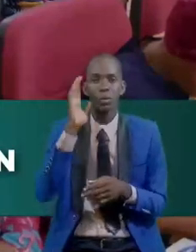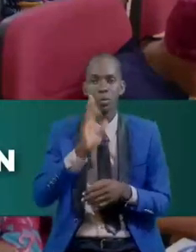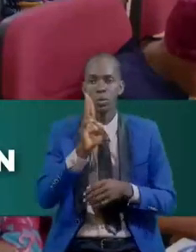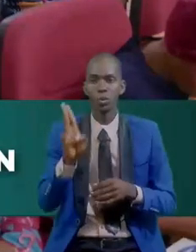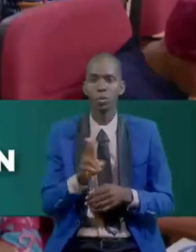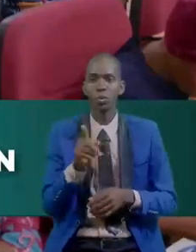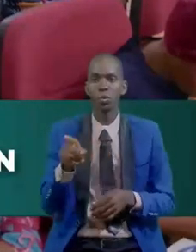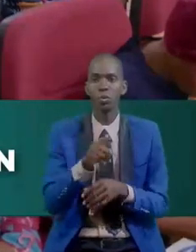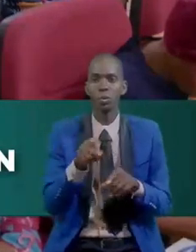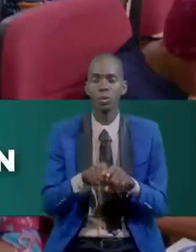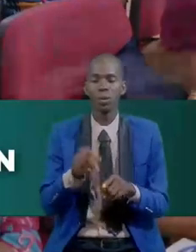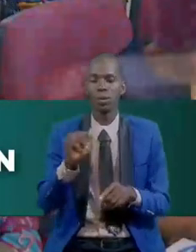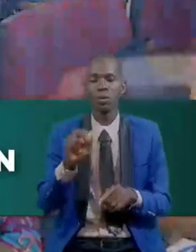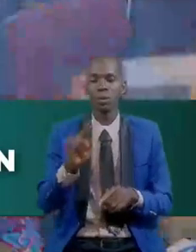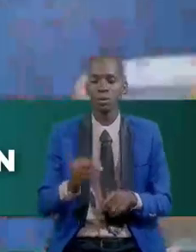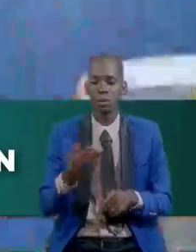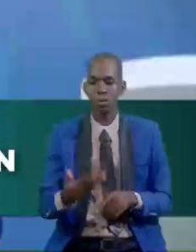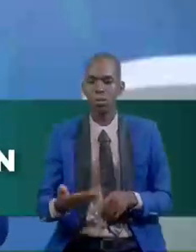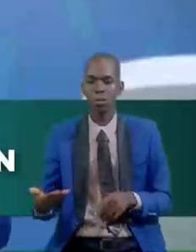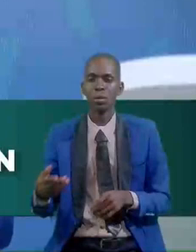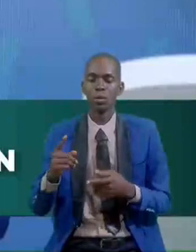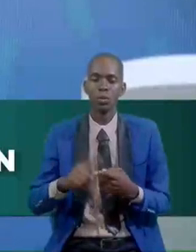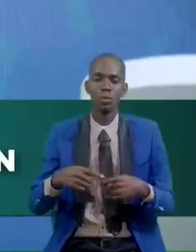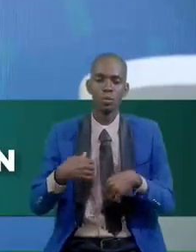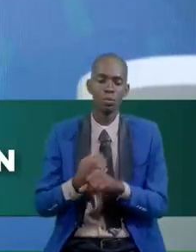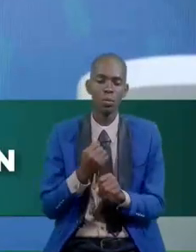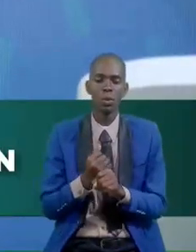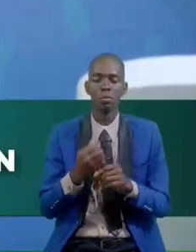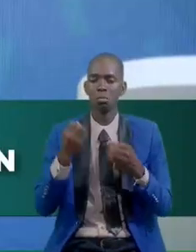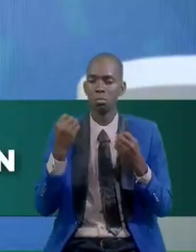comme un instrument pour reformer des multitudes